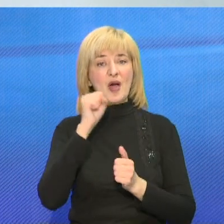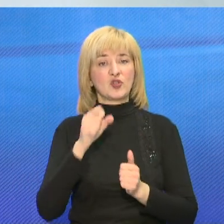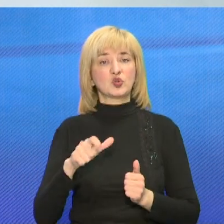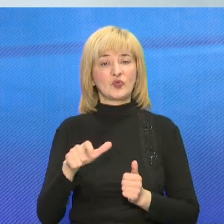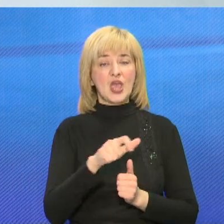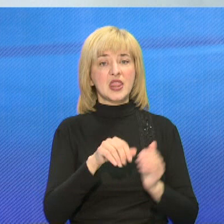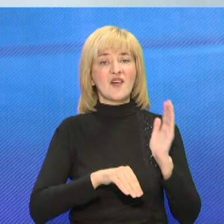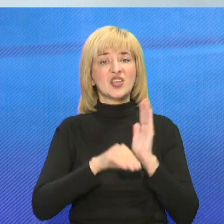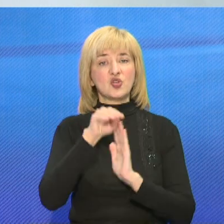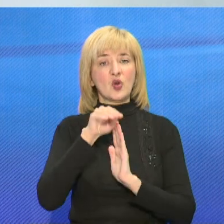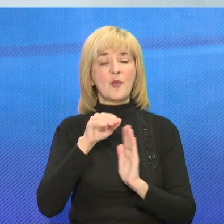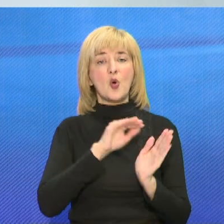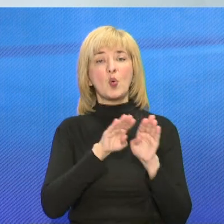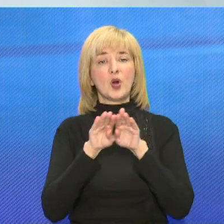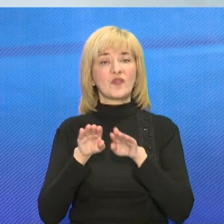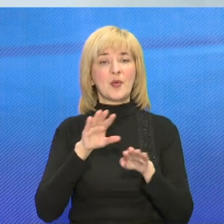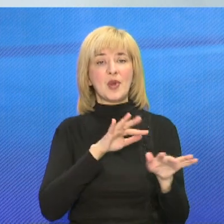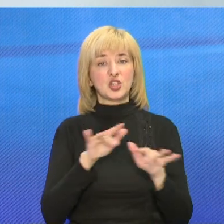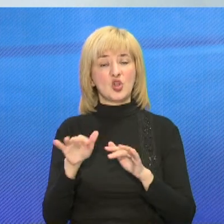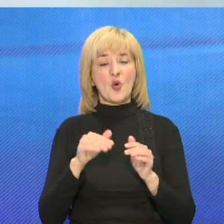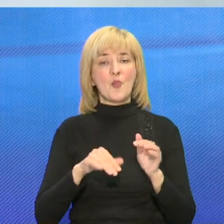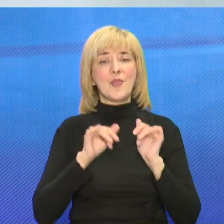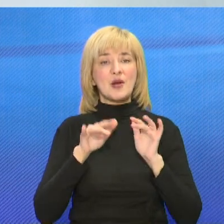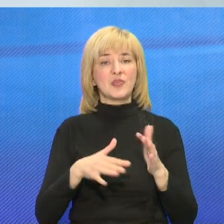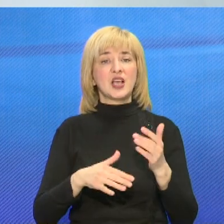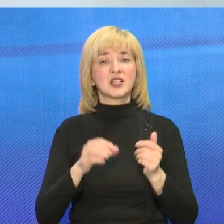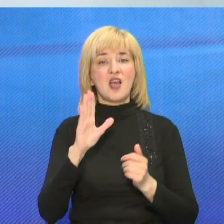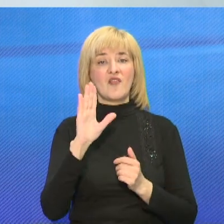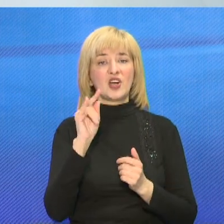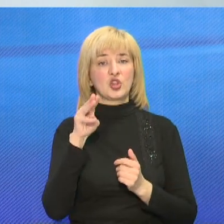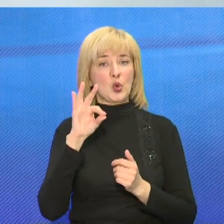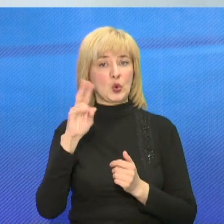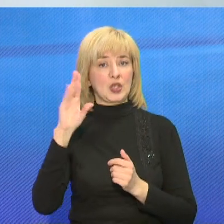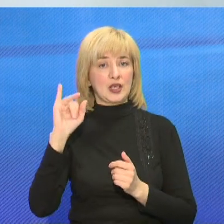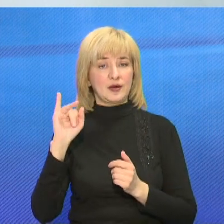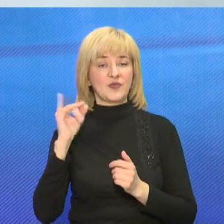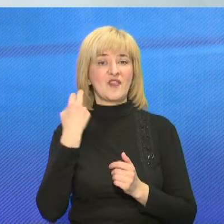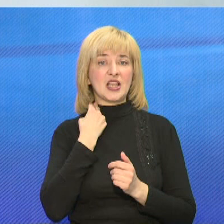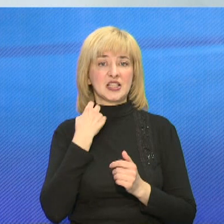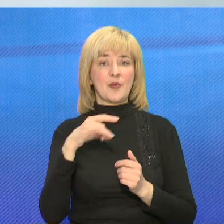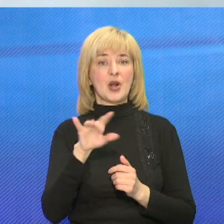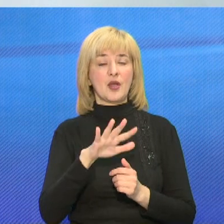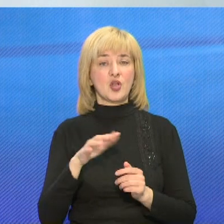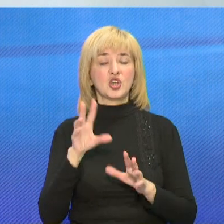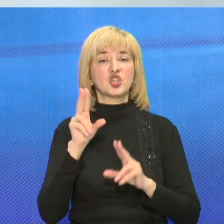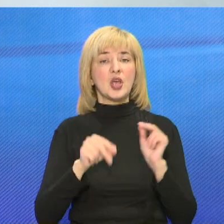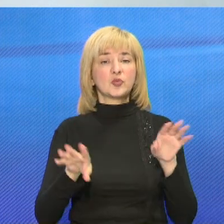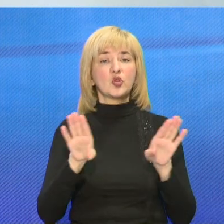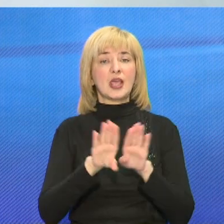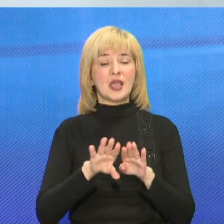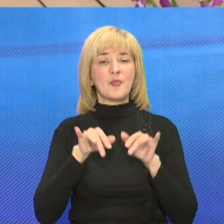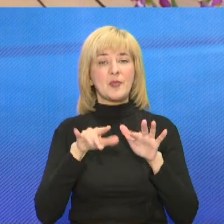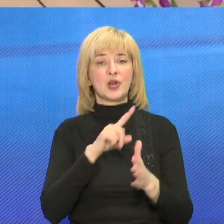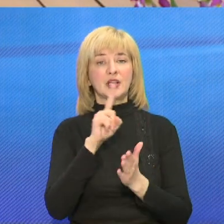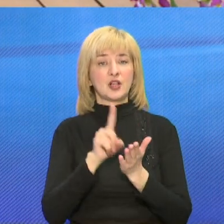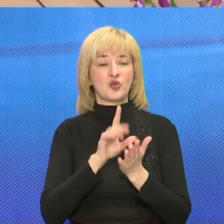уровне прошло мероприятие в Итоке в Лидском районе. Поэтому считаем, что таких мероприятий должно быть